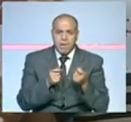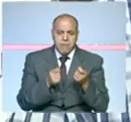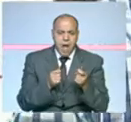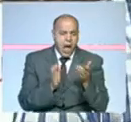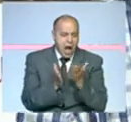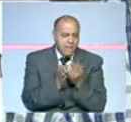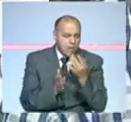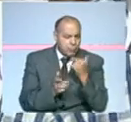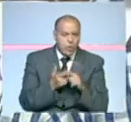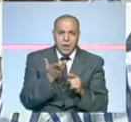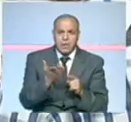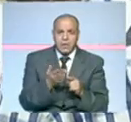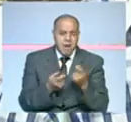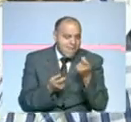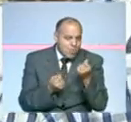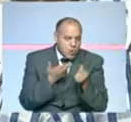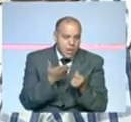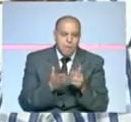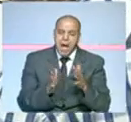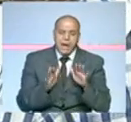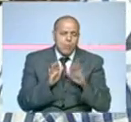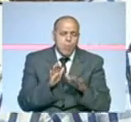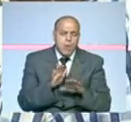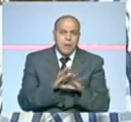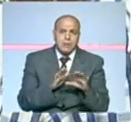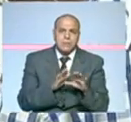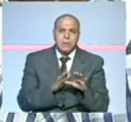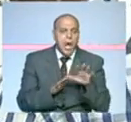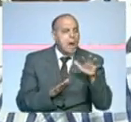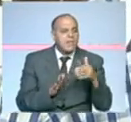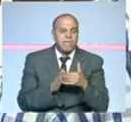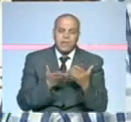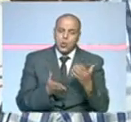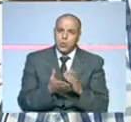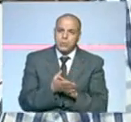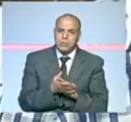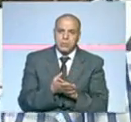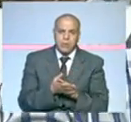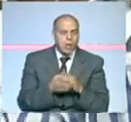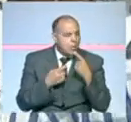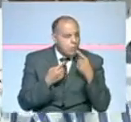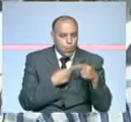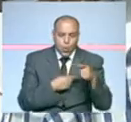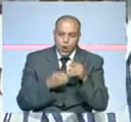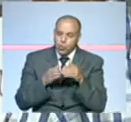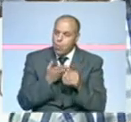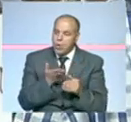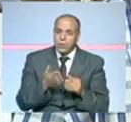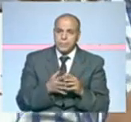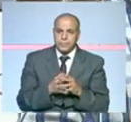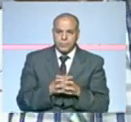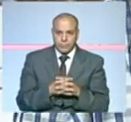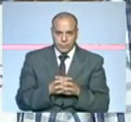الفلاح اه التسعير راي ما قلش معاقل سمعتها من خمسه الاف هذا حسب معناتها ال المتطلبات ال اه